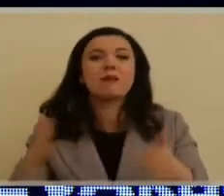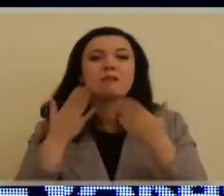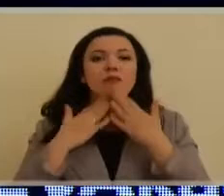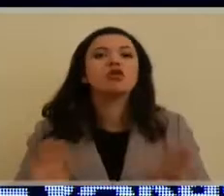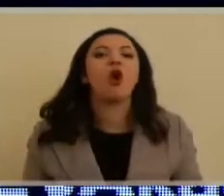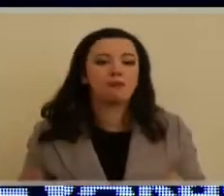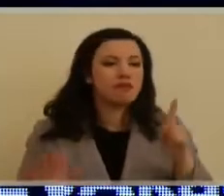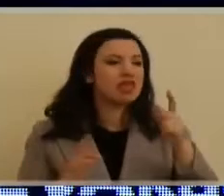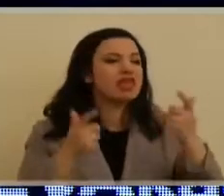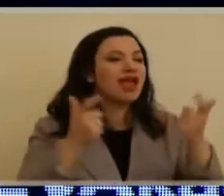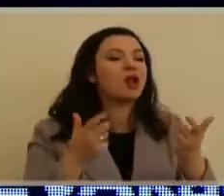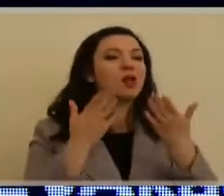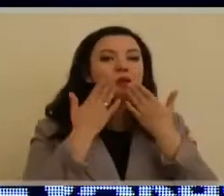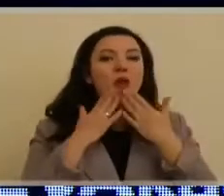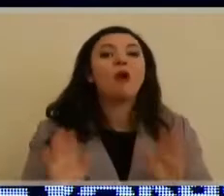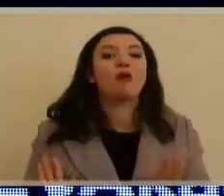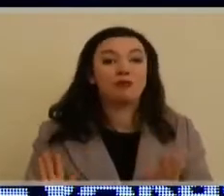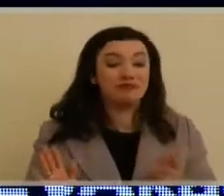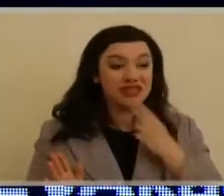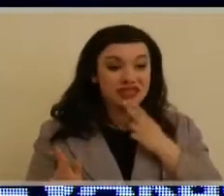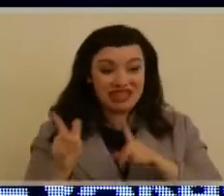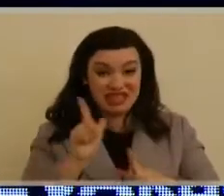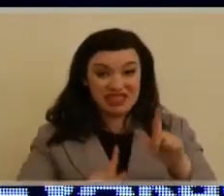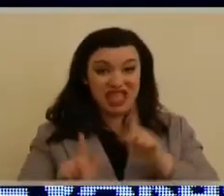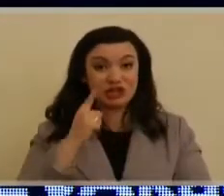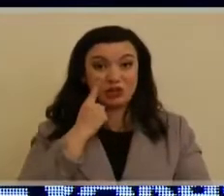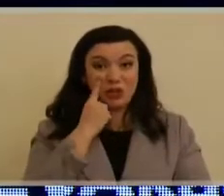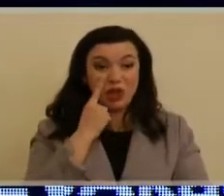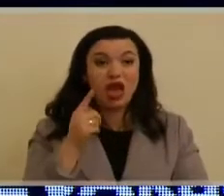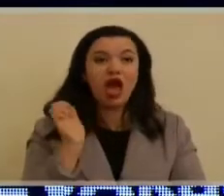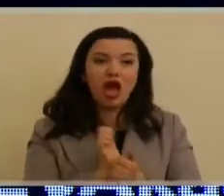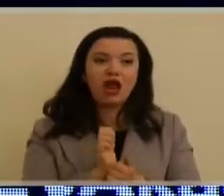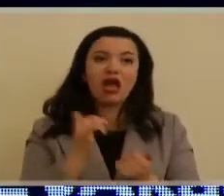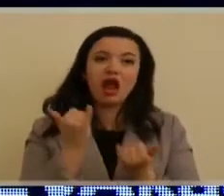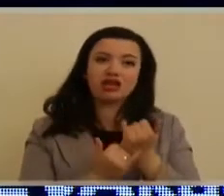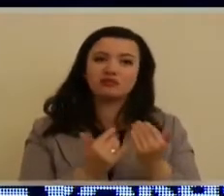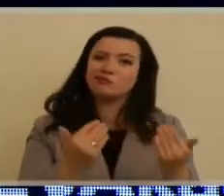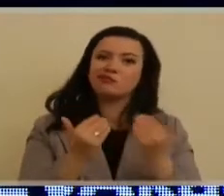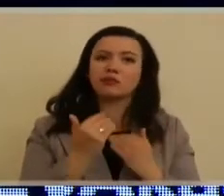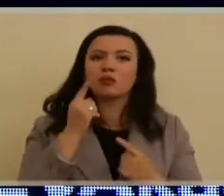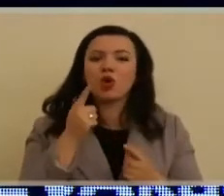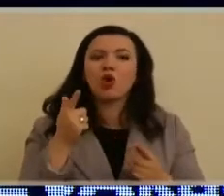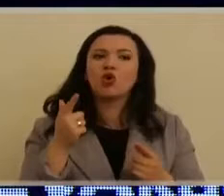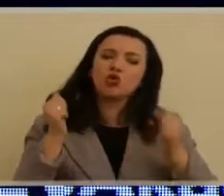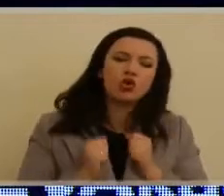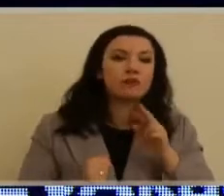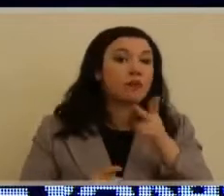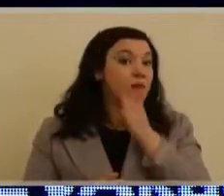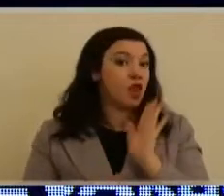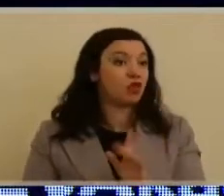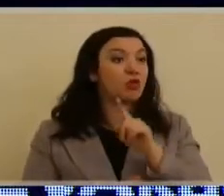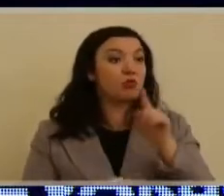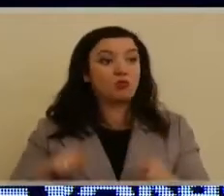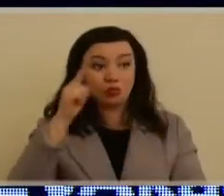olmadığını, bir kurum, kuruluş olmadığını, kızının ailesine ve kardeşlerine bağımlı olabileceğini, yük olabileceğini biliyordu. Bu nedenle